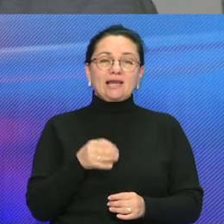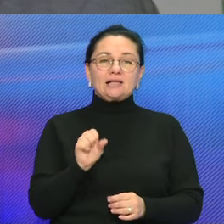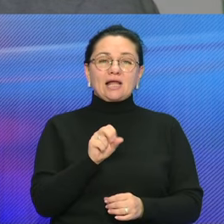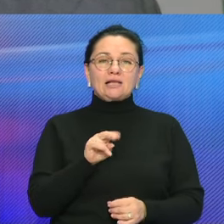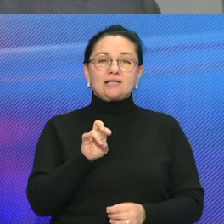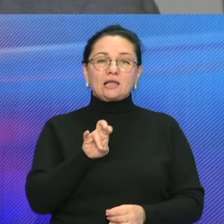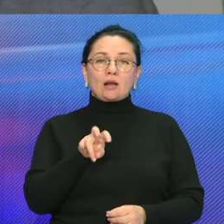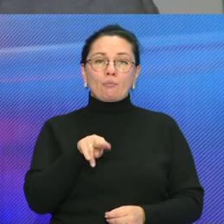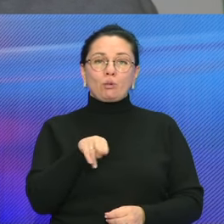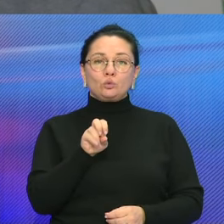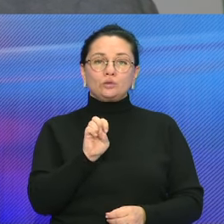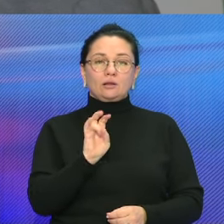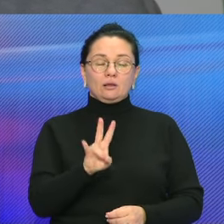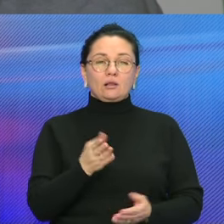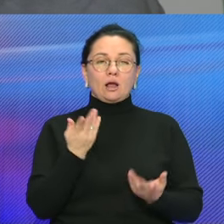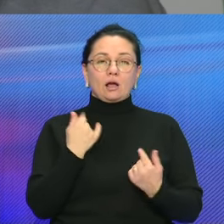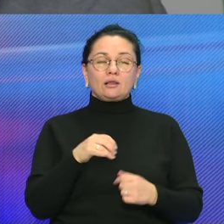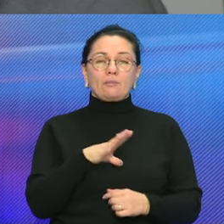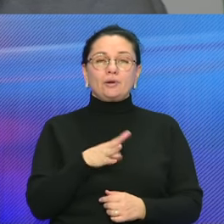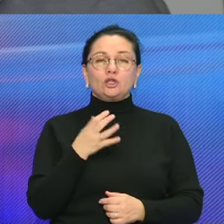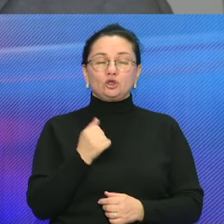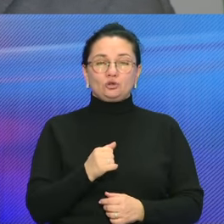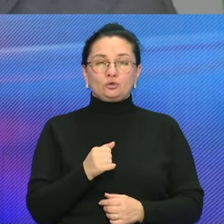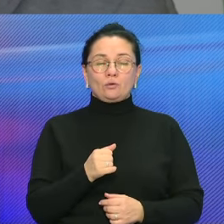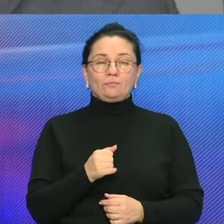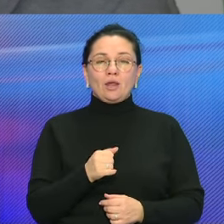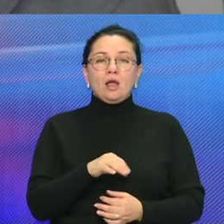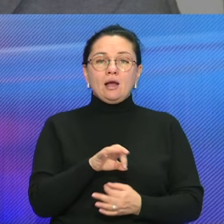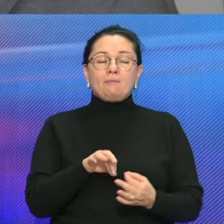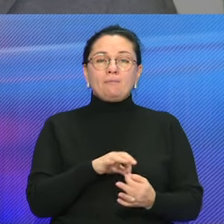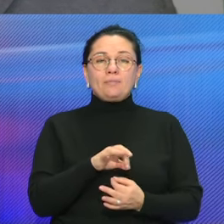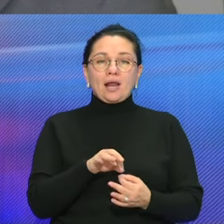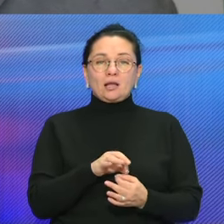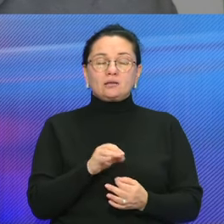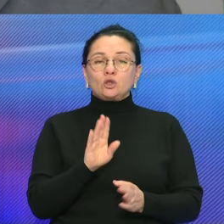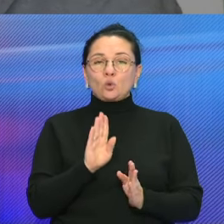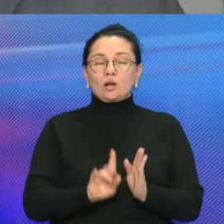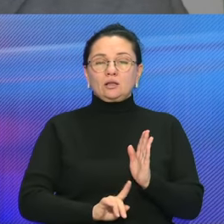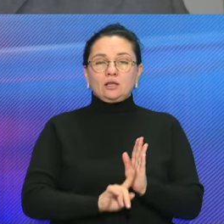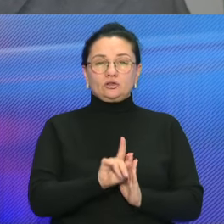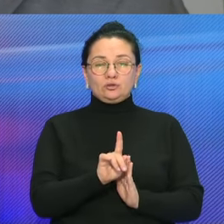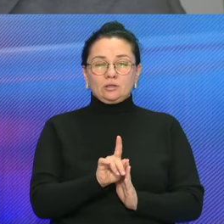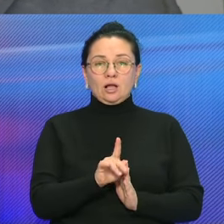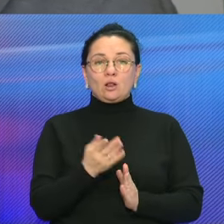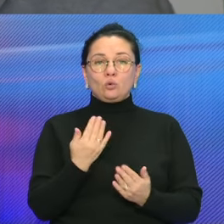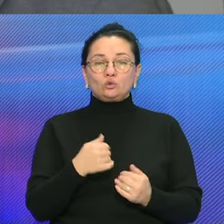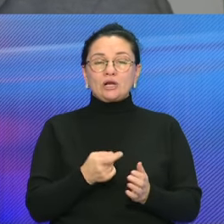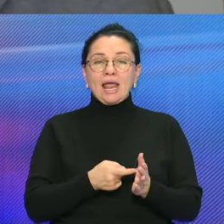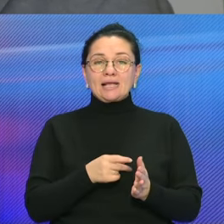Глуткин, когда был еще автором проектов, стал уже, кстати, экспертом